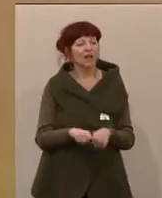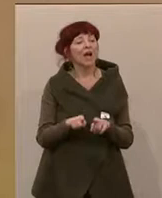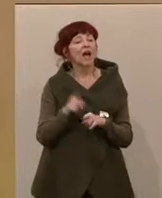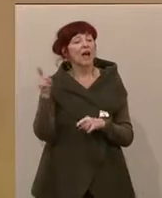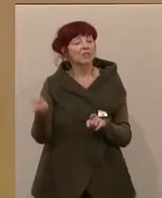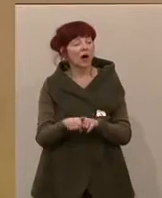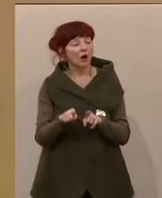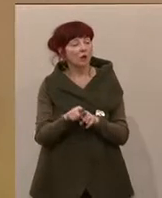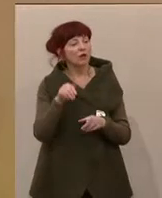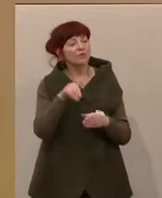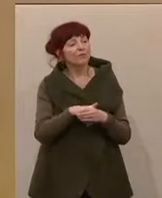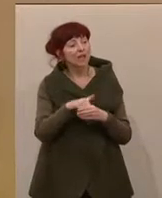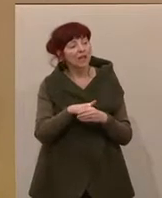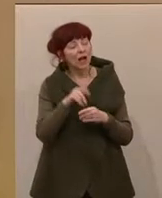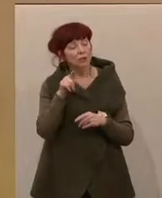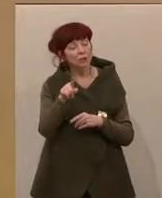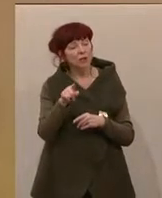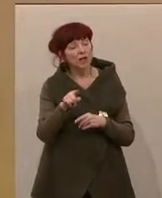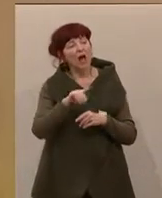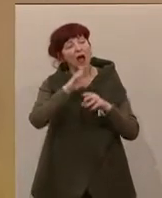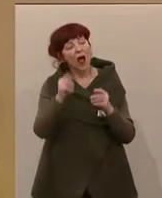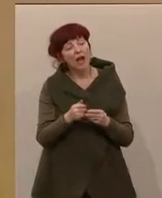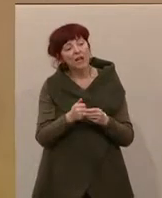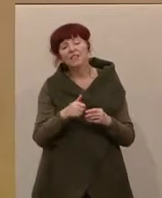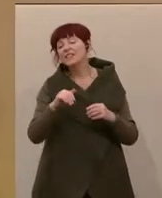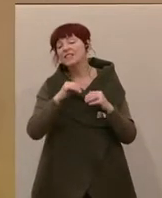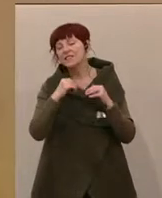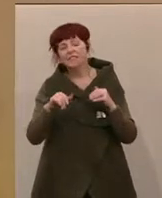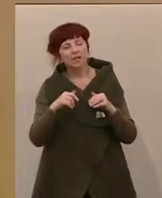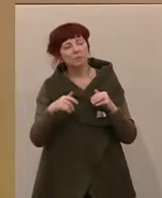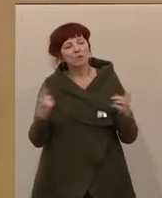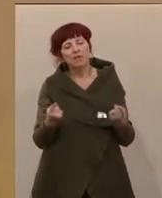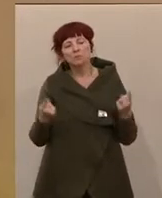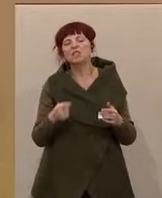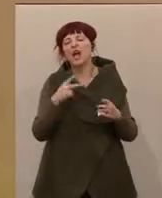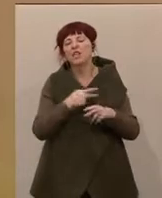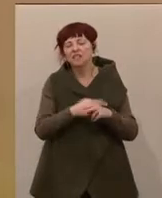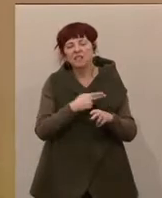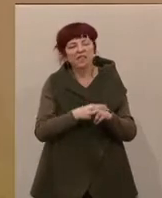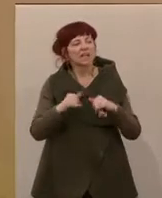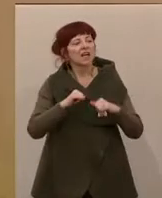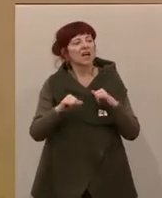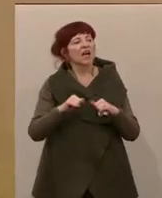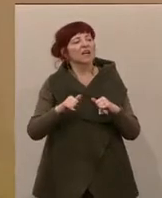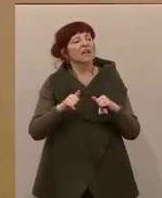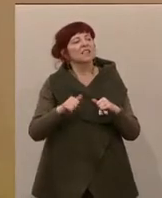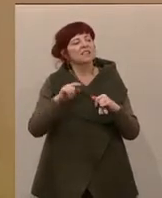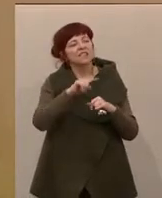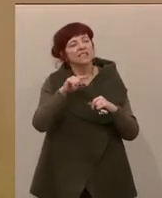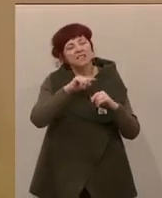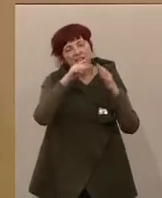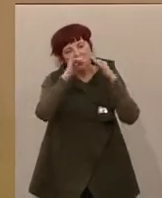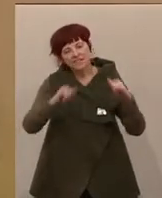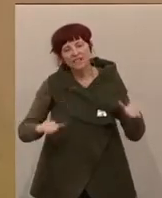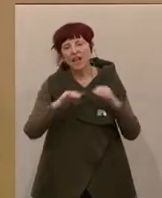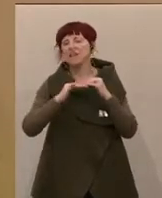Mondi, Voestalpine, Bahnsysteme, Zeltweg und Kapfenberg werden mit Wirksamkeit ab 1. Jänner 2020 aufgelöst, meine Damen